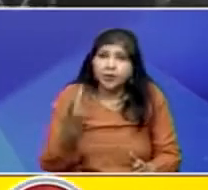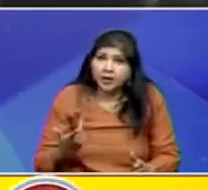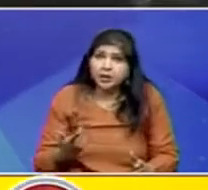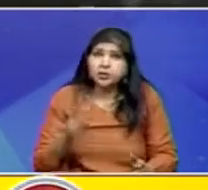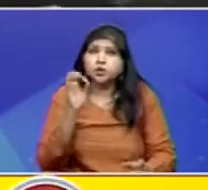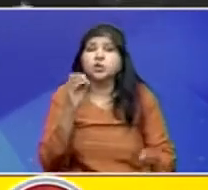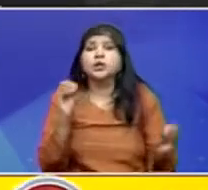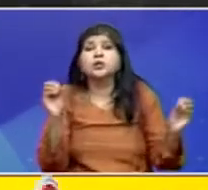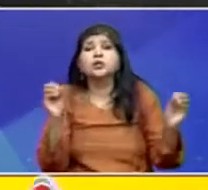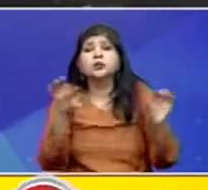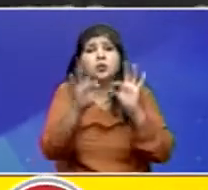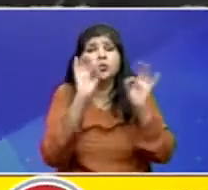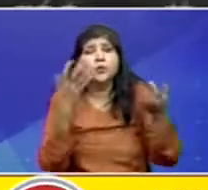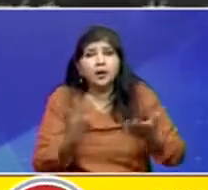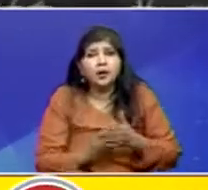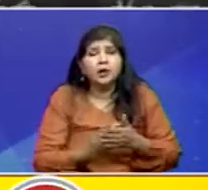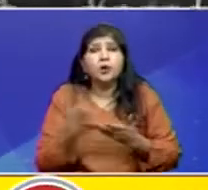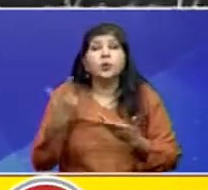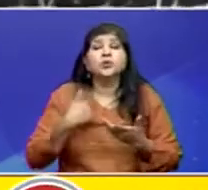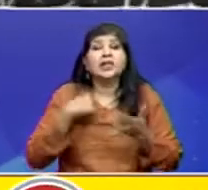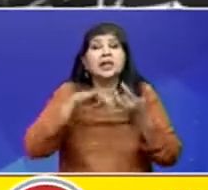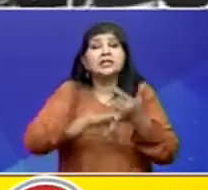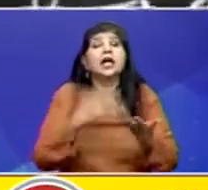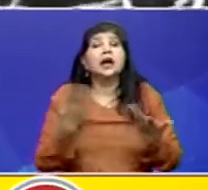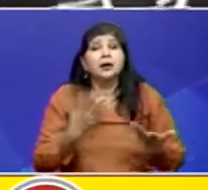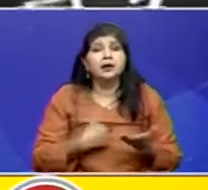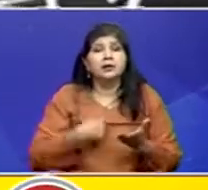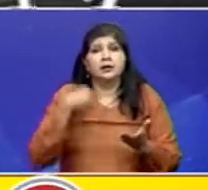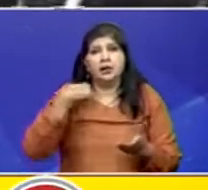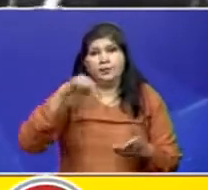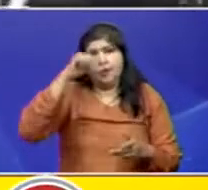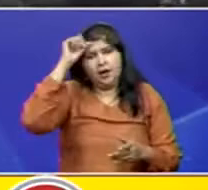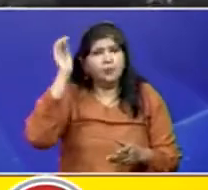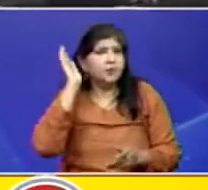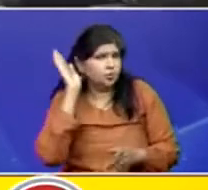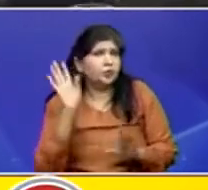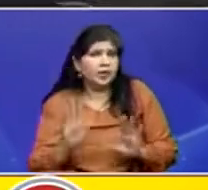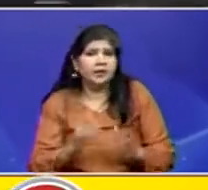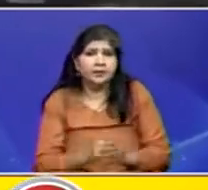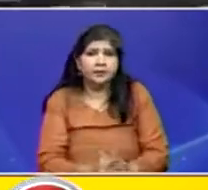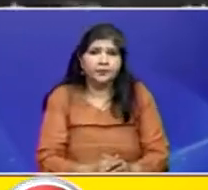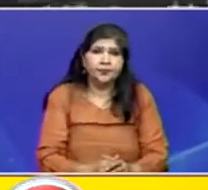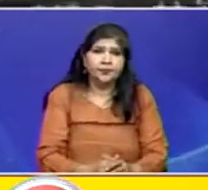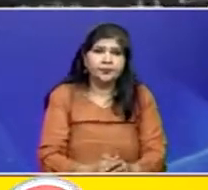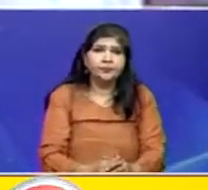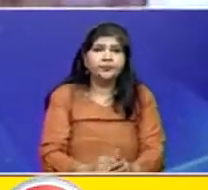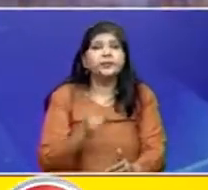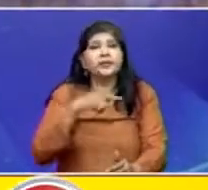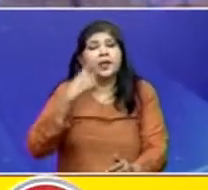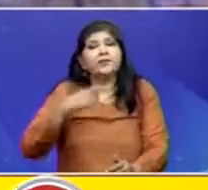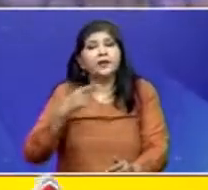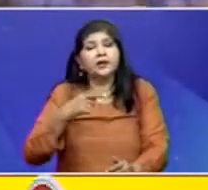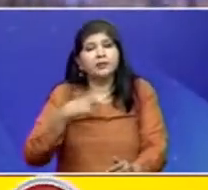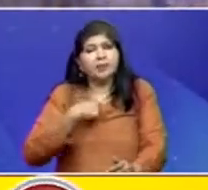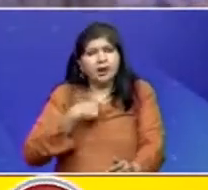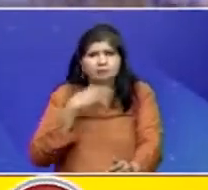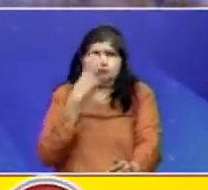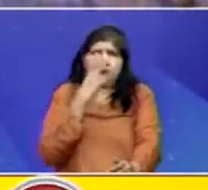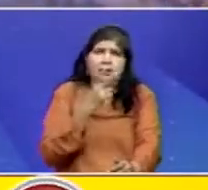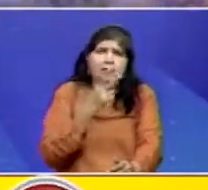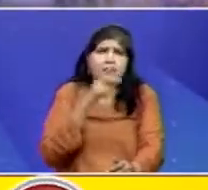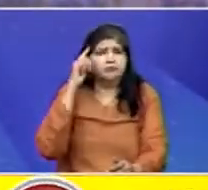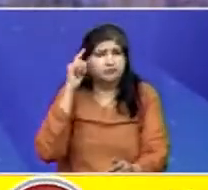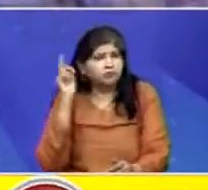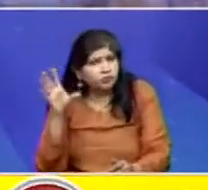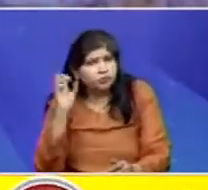जीरो की खोज और उसके महत्व के बारे में आपने खुब सुना भी होगा अक्सर आप ये भी सुनते होंगे